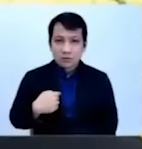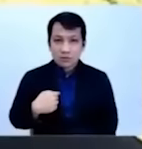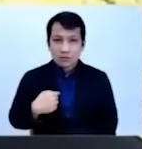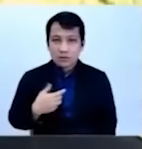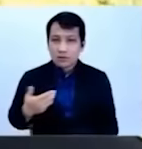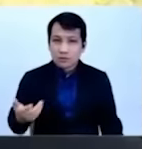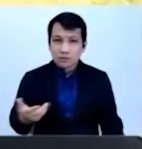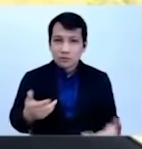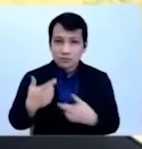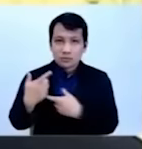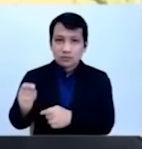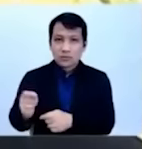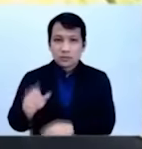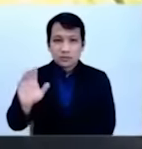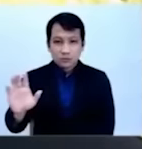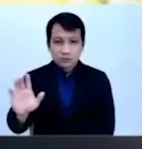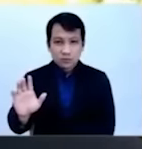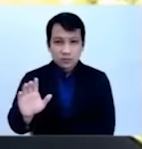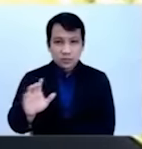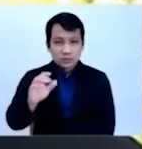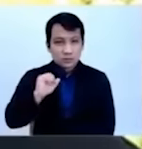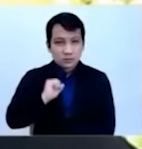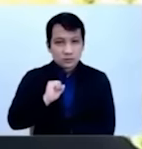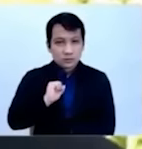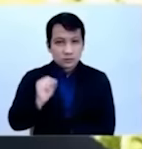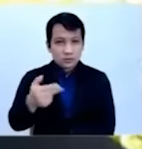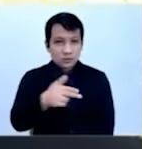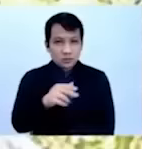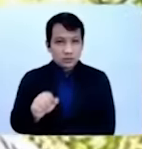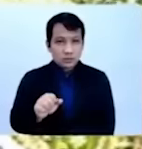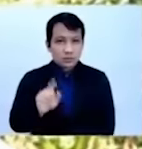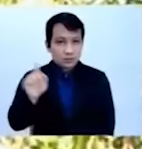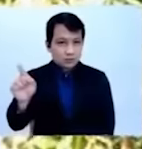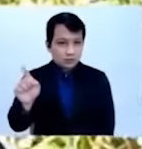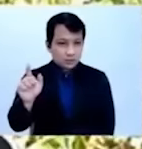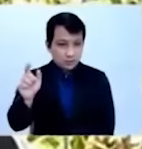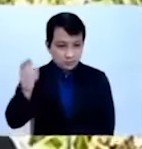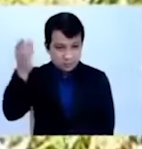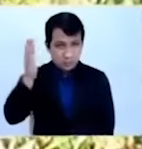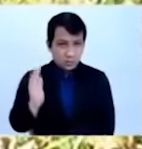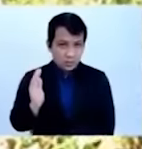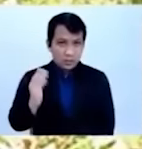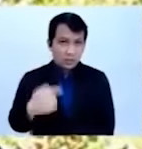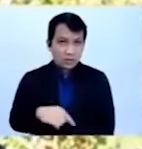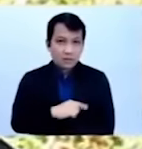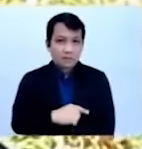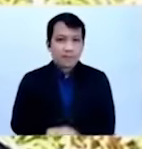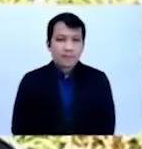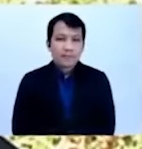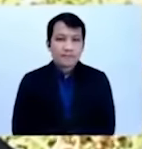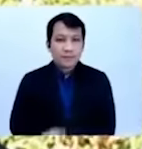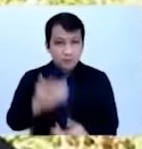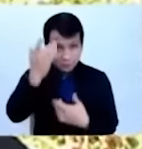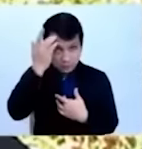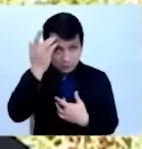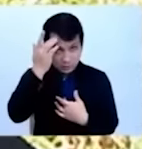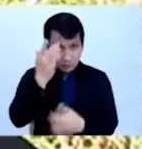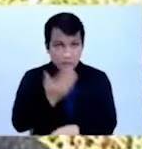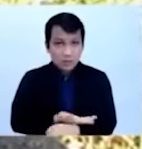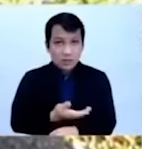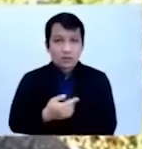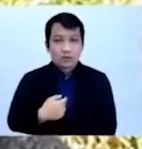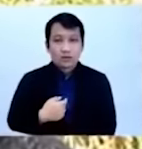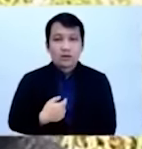tiwala kay Senior Aguila. Siya ang Panginoon natin. Yung mga batang walang may sakit, bawal